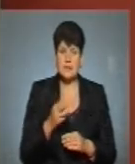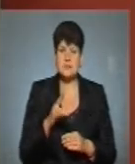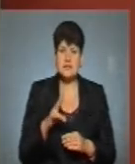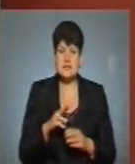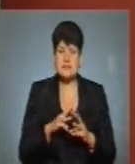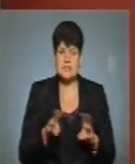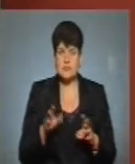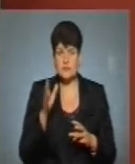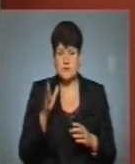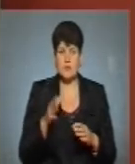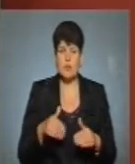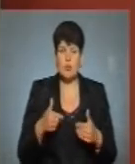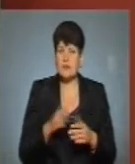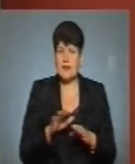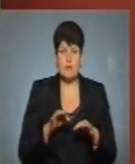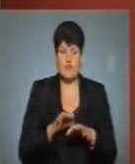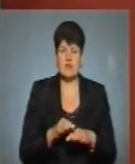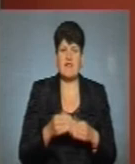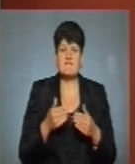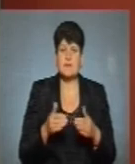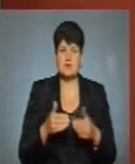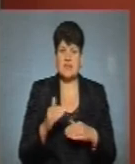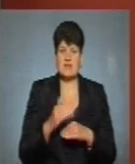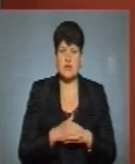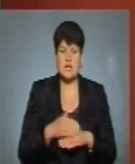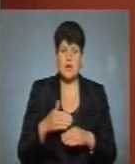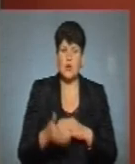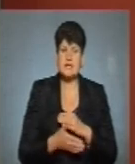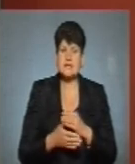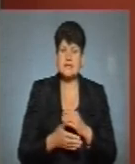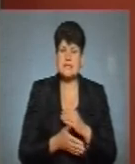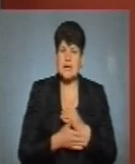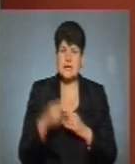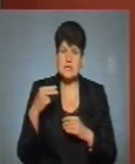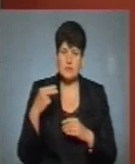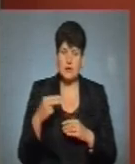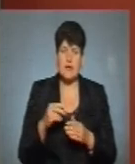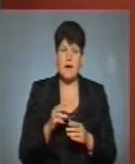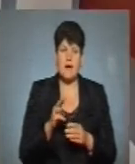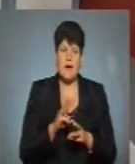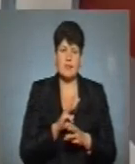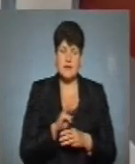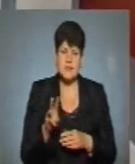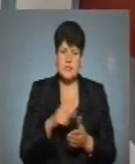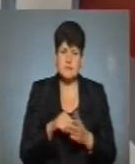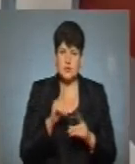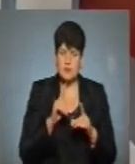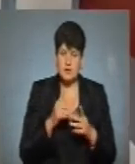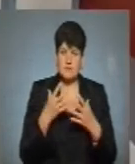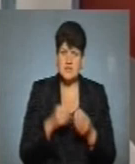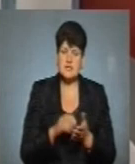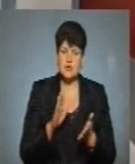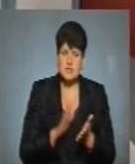не проводити випускні вечори і останні дзвоники. А на сайті міської ради зареєстрували вже петицію з проханням дозволити, зокрема,